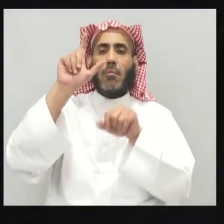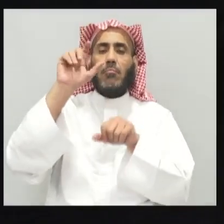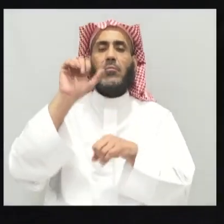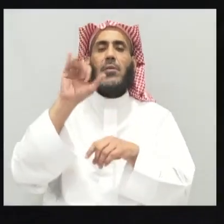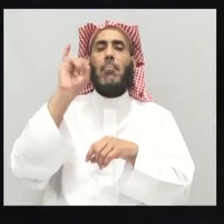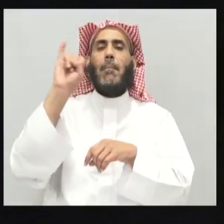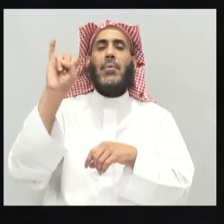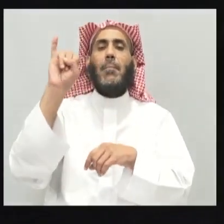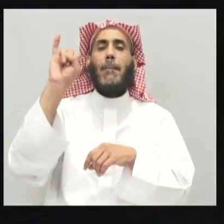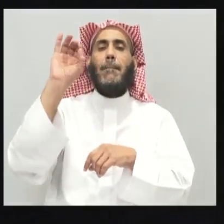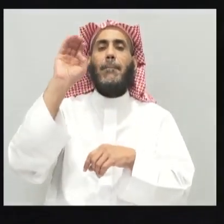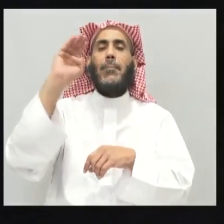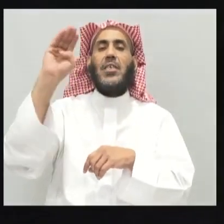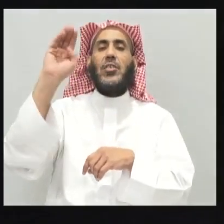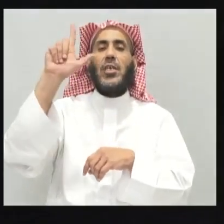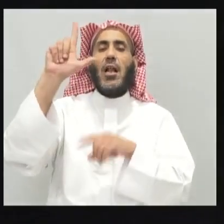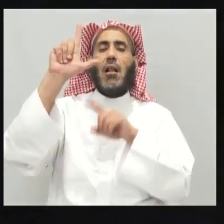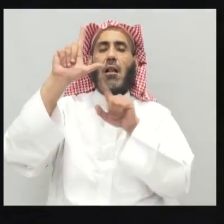إذن أقول مجلس.